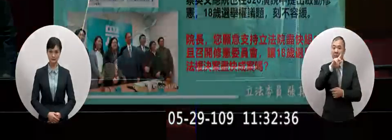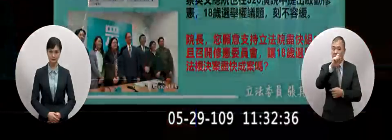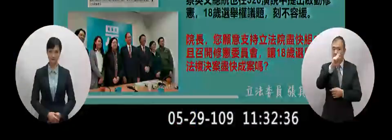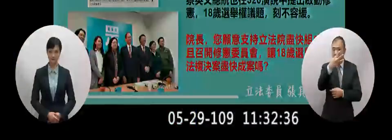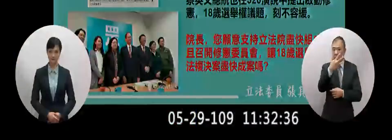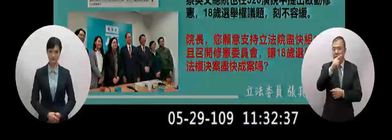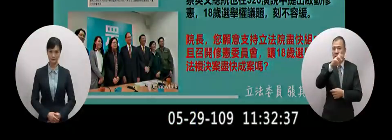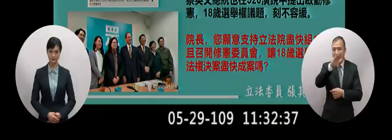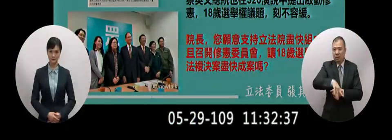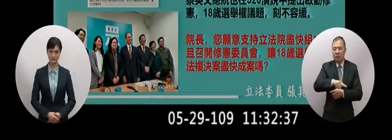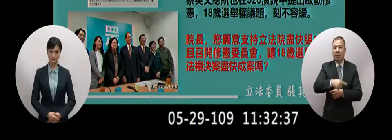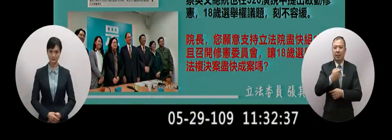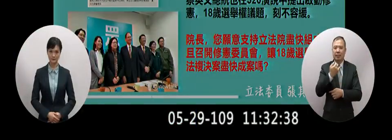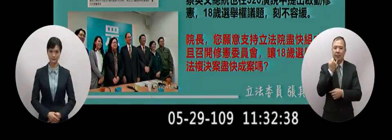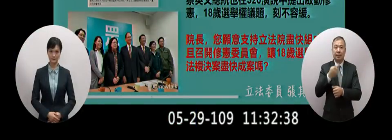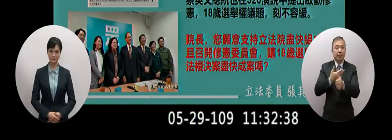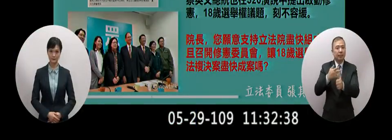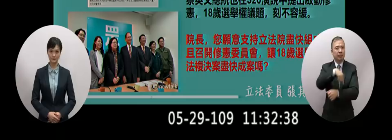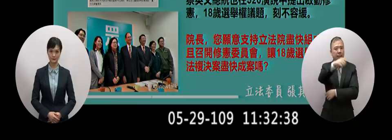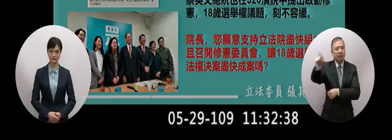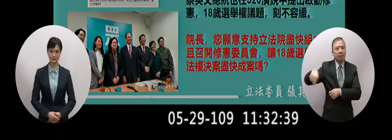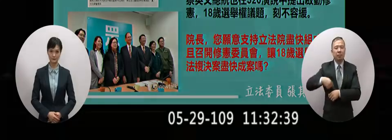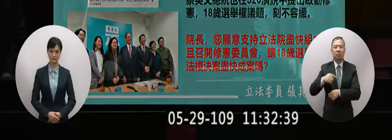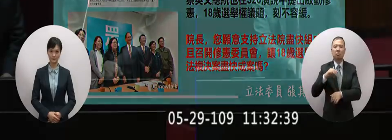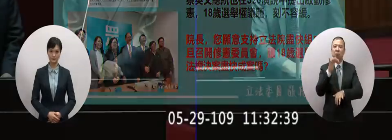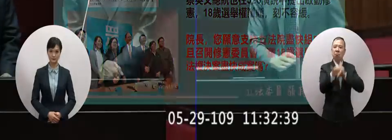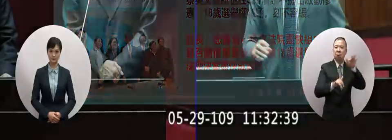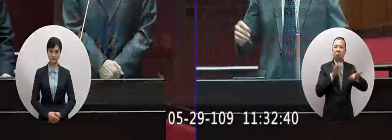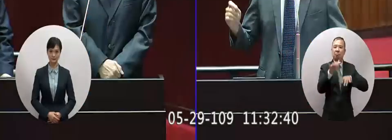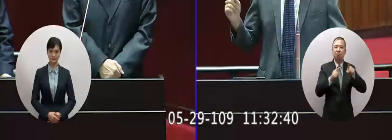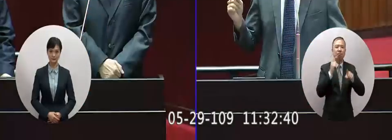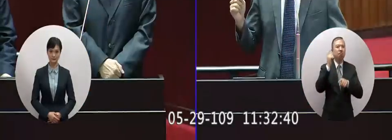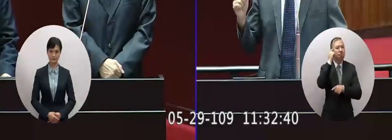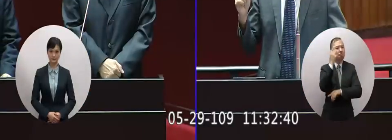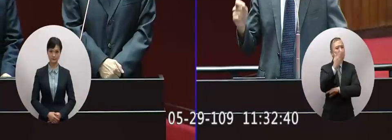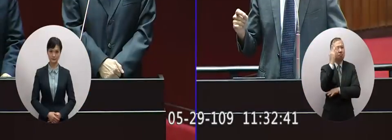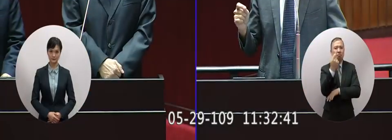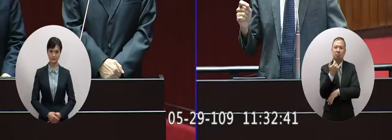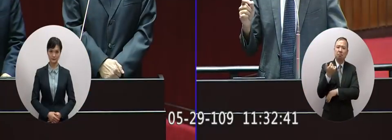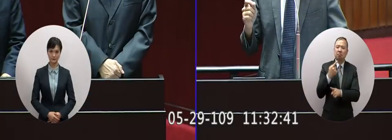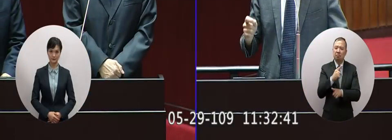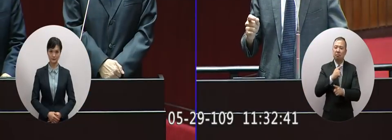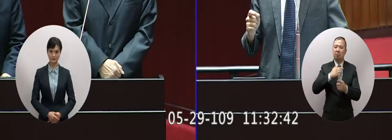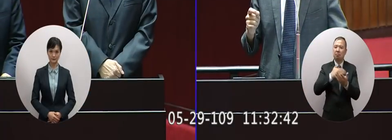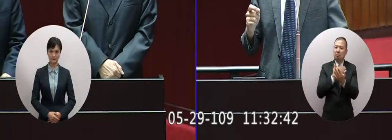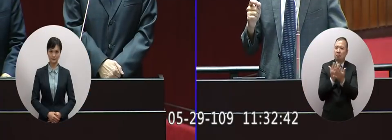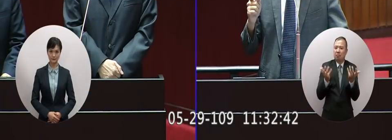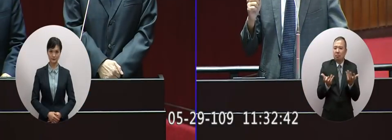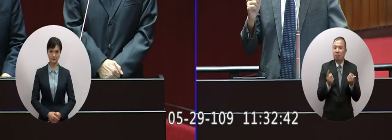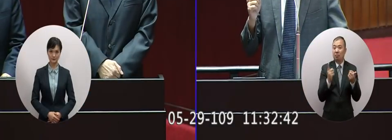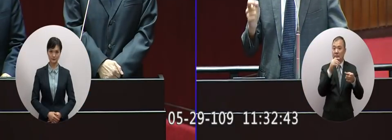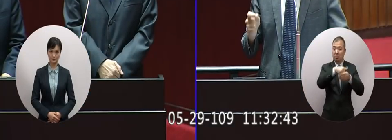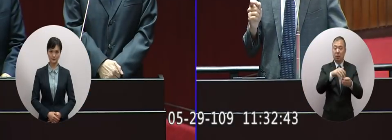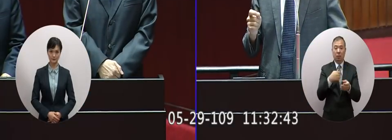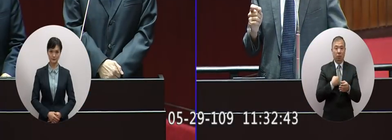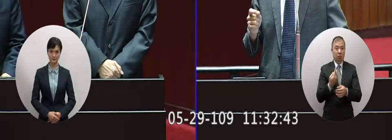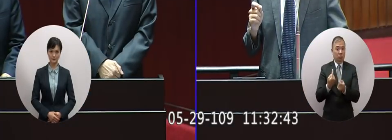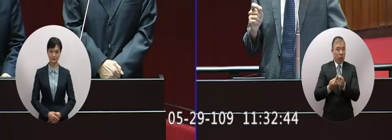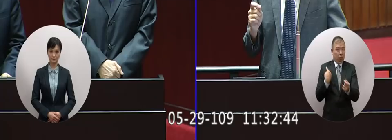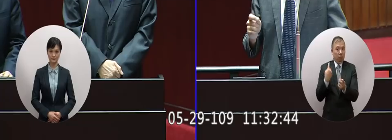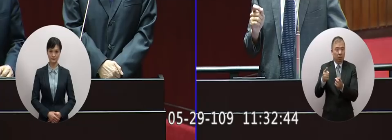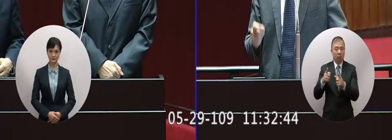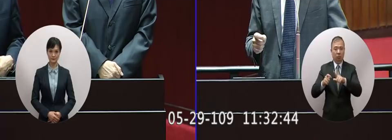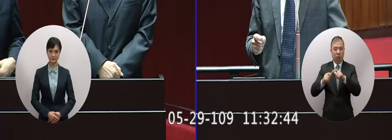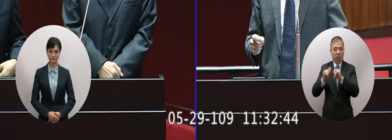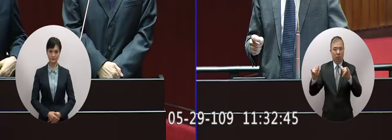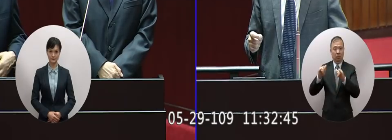走。可是现在这个问题就来了，往下直接往下，就是目前我们因为去年通过这个公